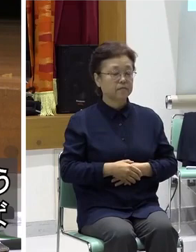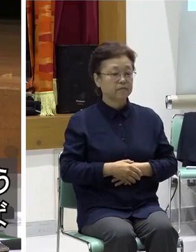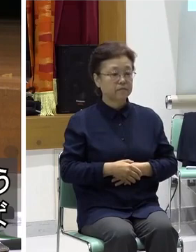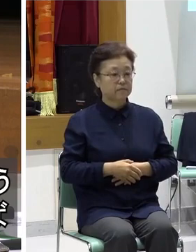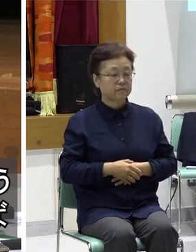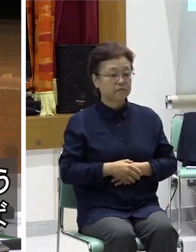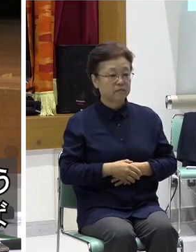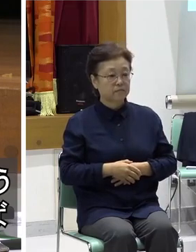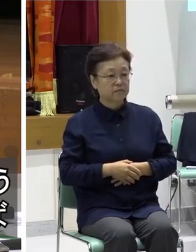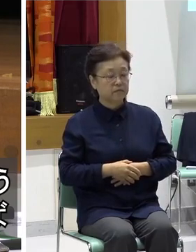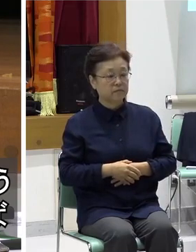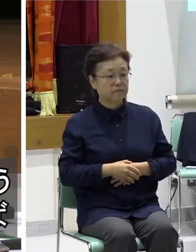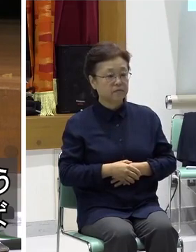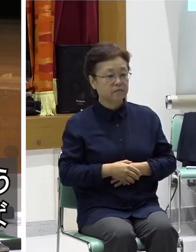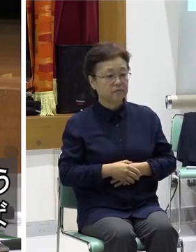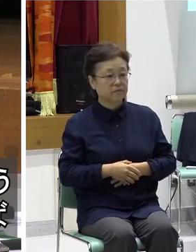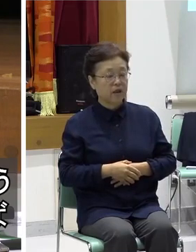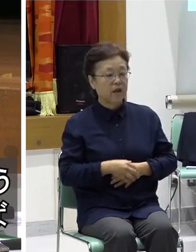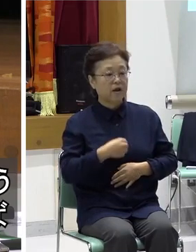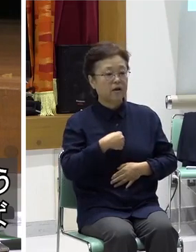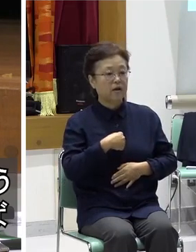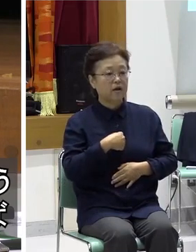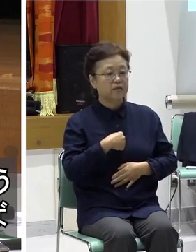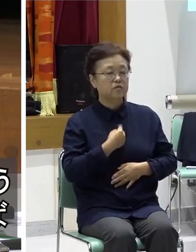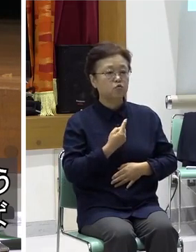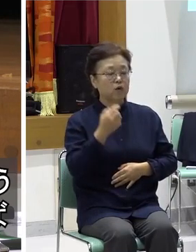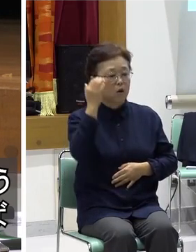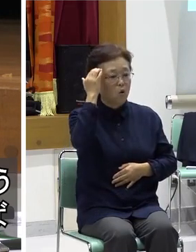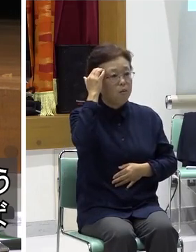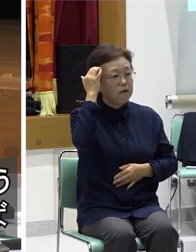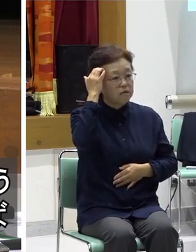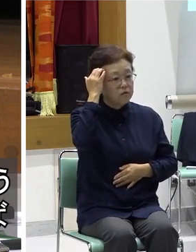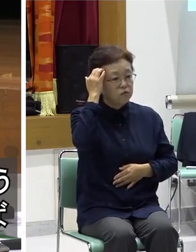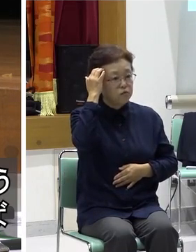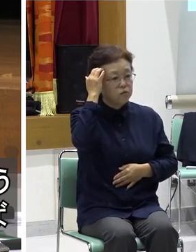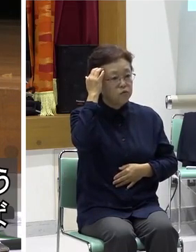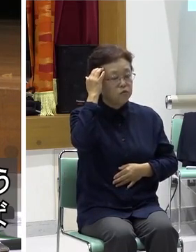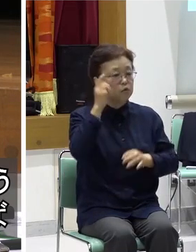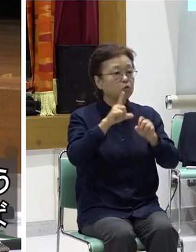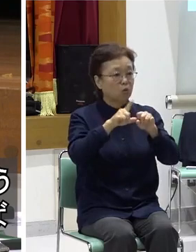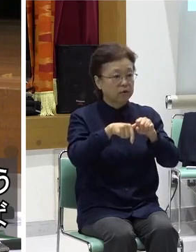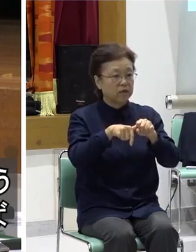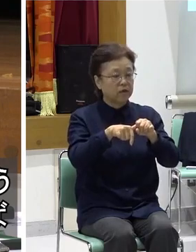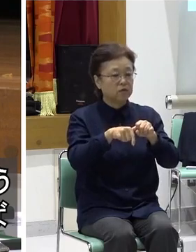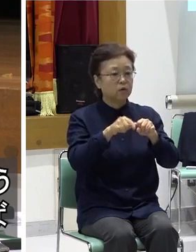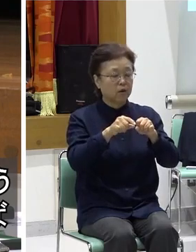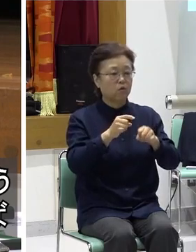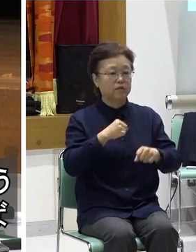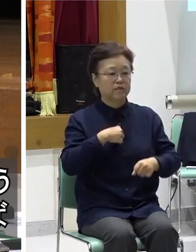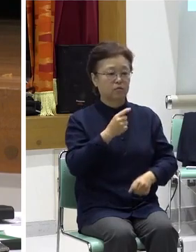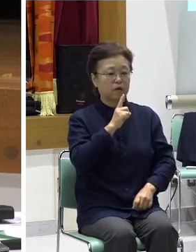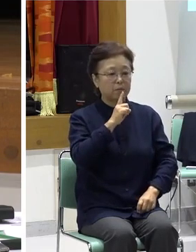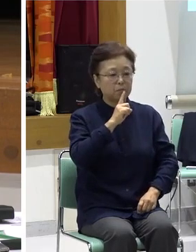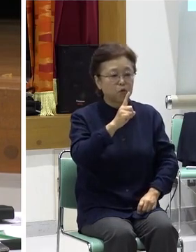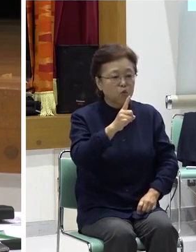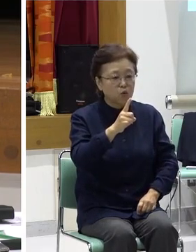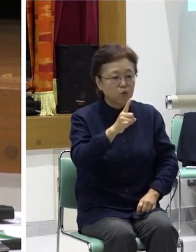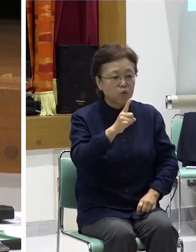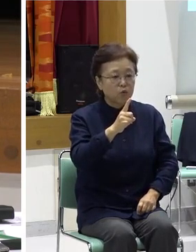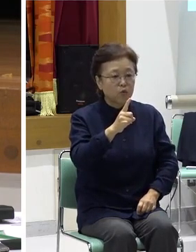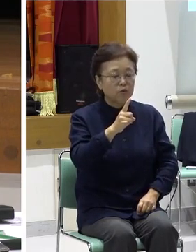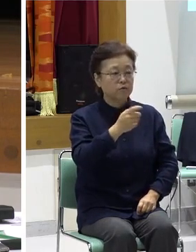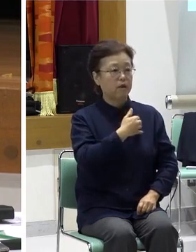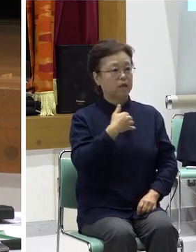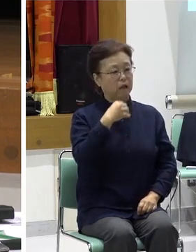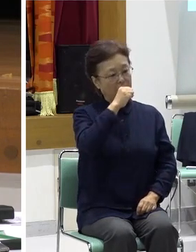ど、なかなか自分が例えば困ってるっていう状況があった時に、それがこう発信できればすごくいいんですけ